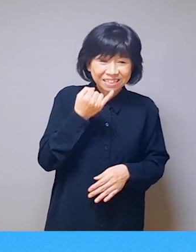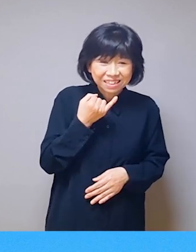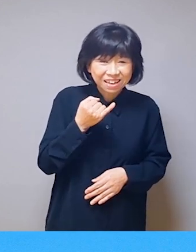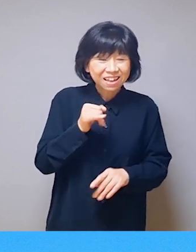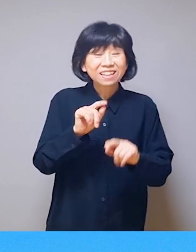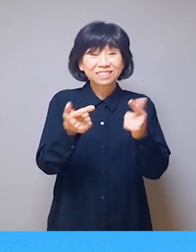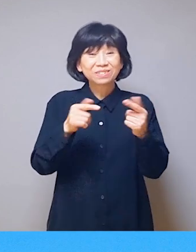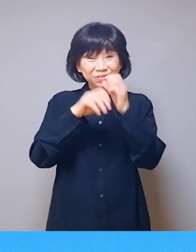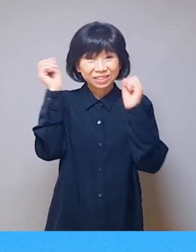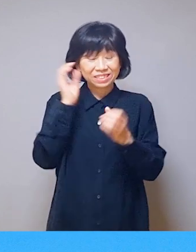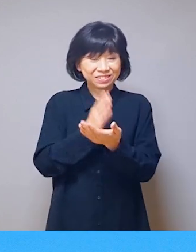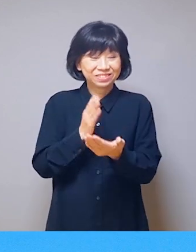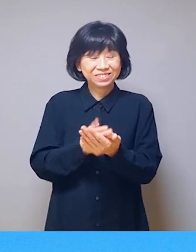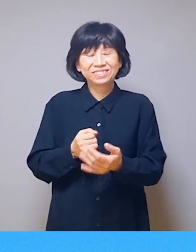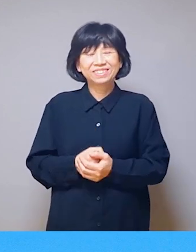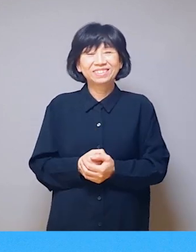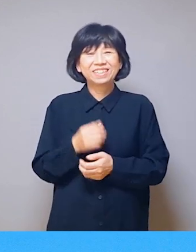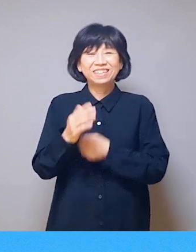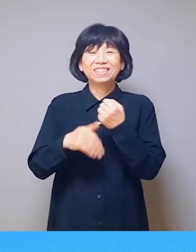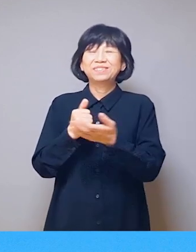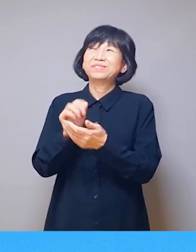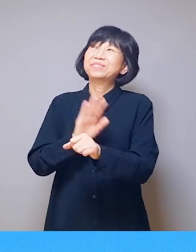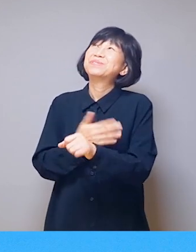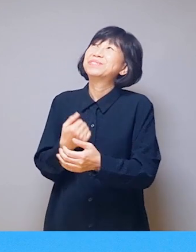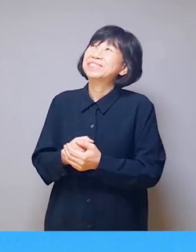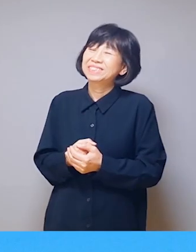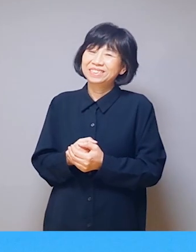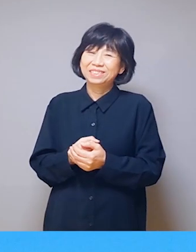하나님 앞에 회개하십시오. 하나님 잘못했어요.